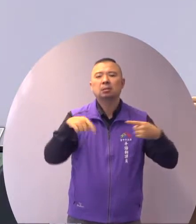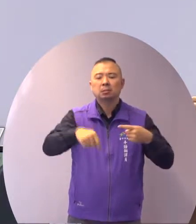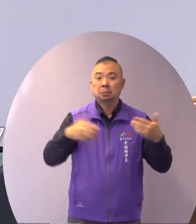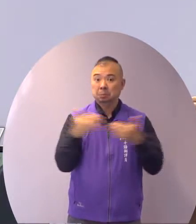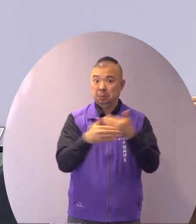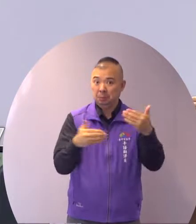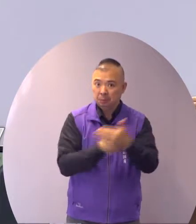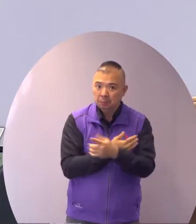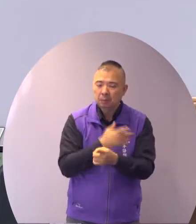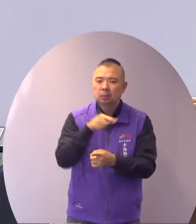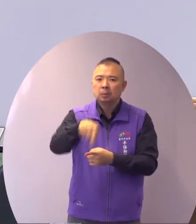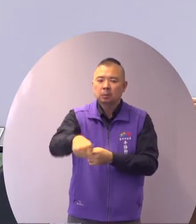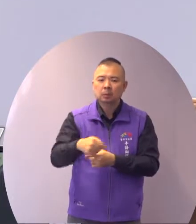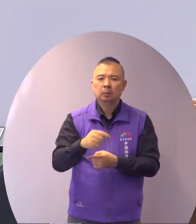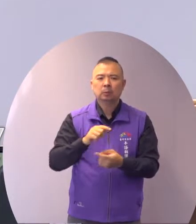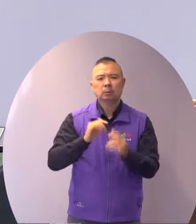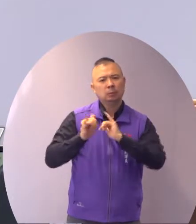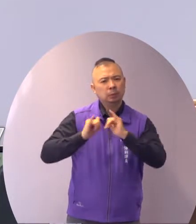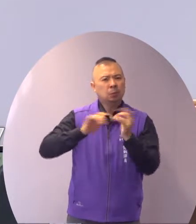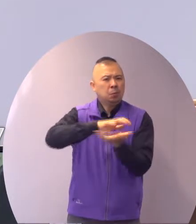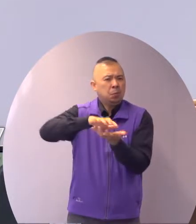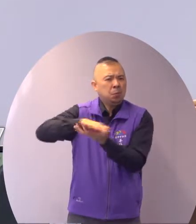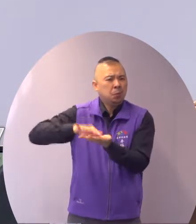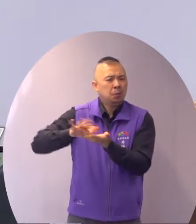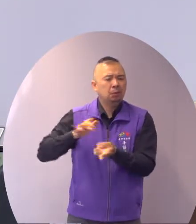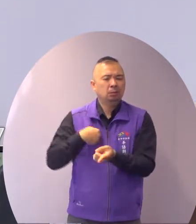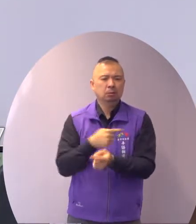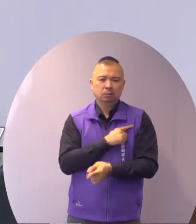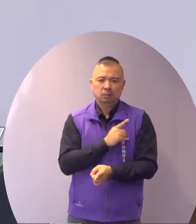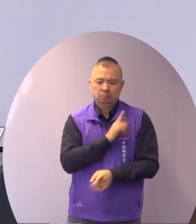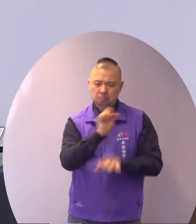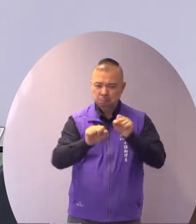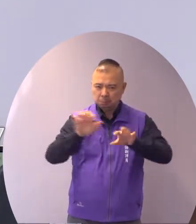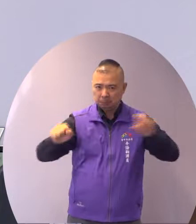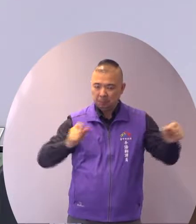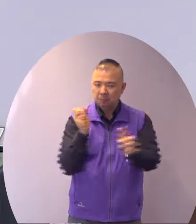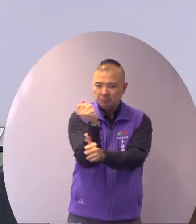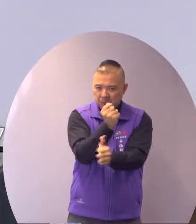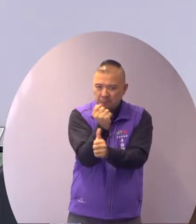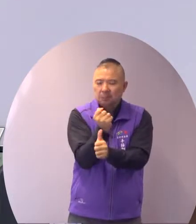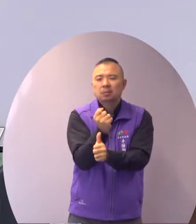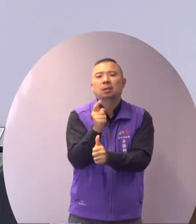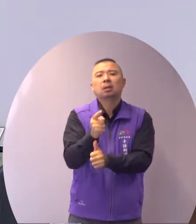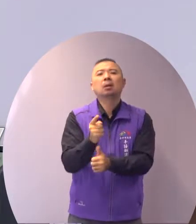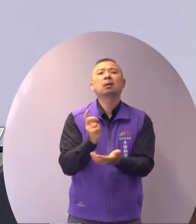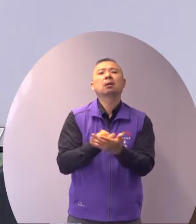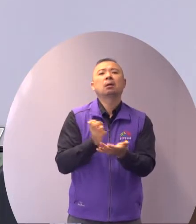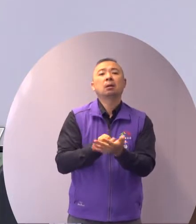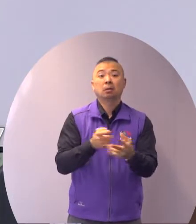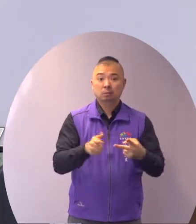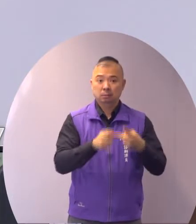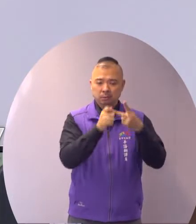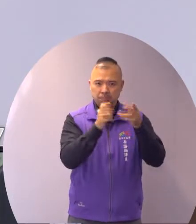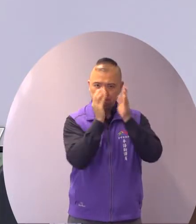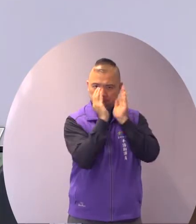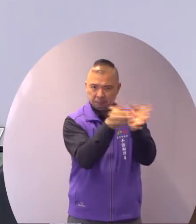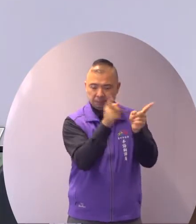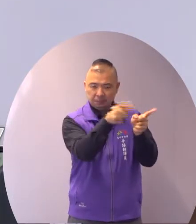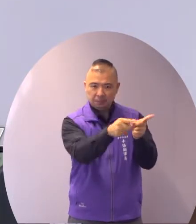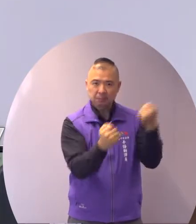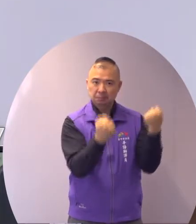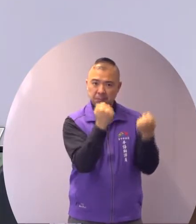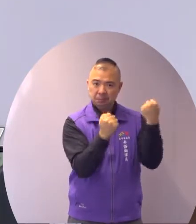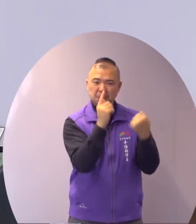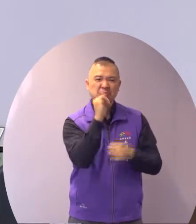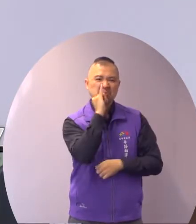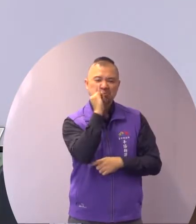就要特别加强部署跟这个防范。那再加上我们要取缔酒驾的人哈，所以警察光